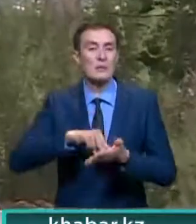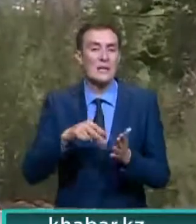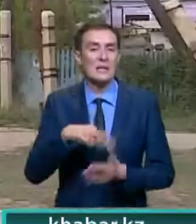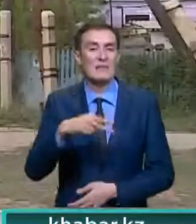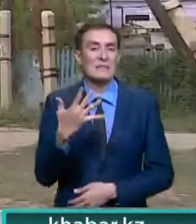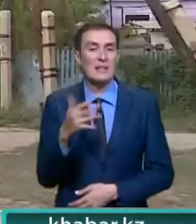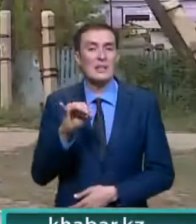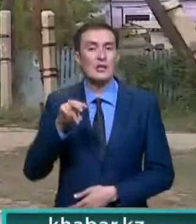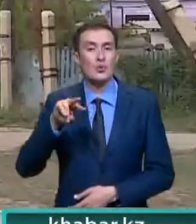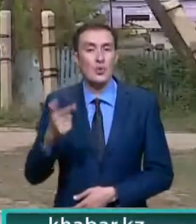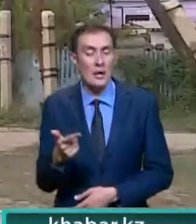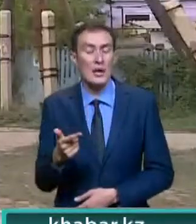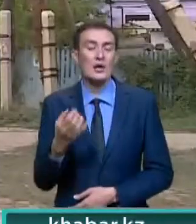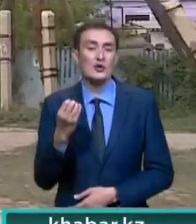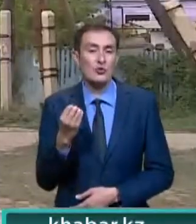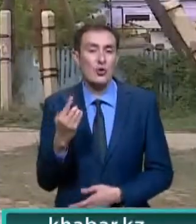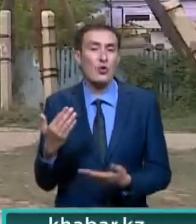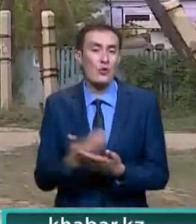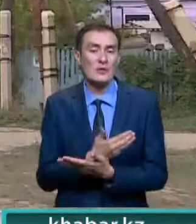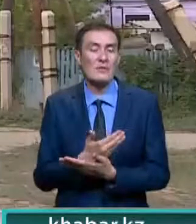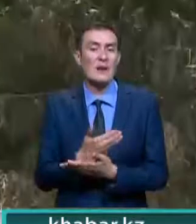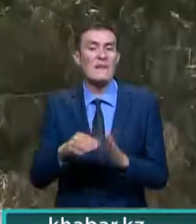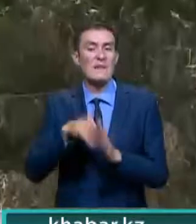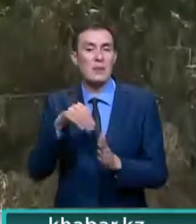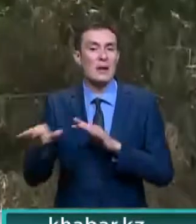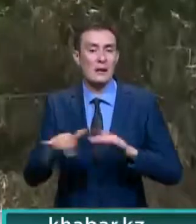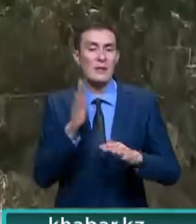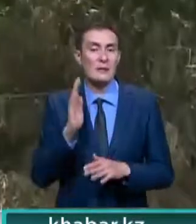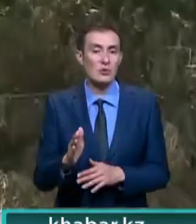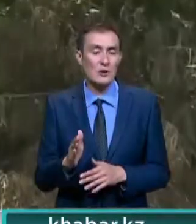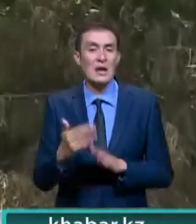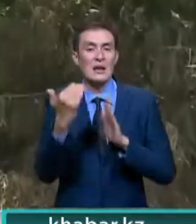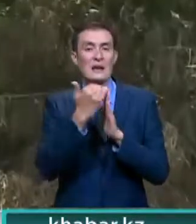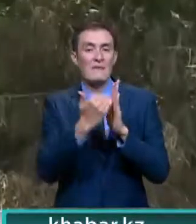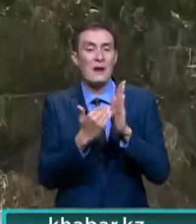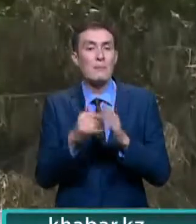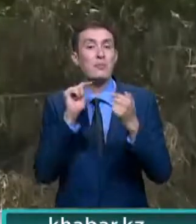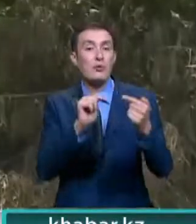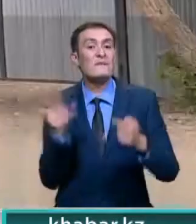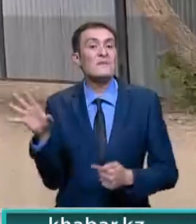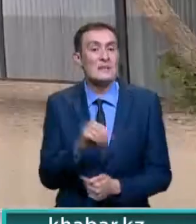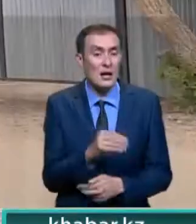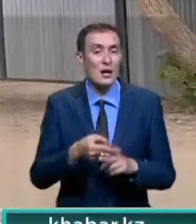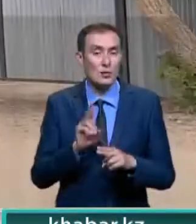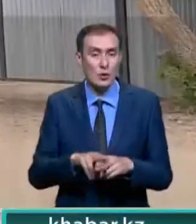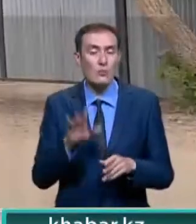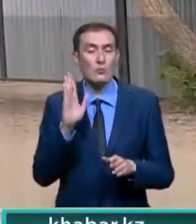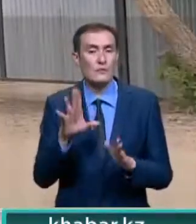на 25 июля. Еще одним новшеством электоральной кампании станет графа «Против всех», которая будет в